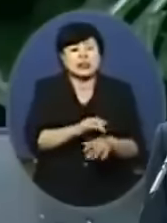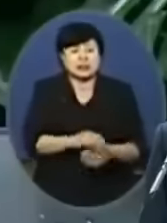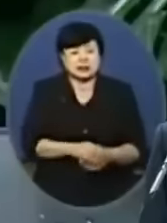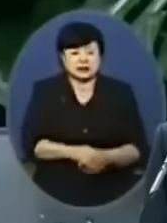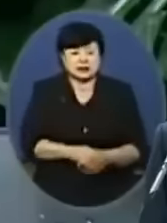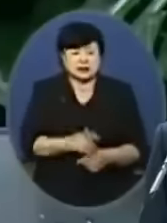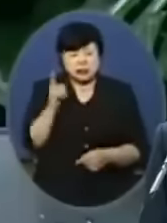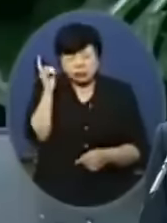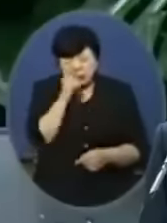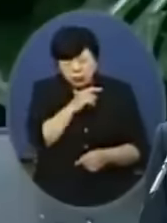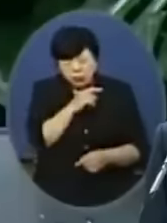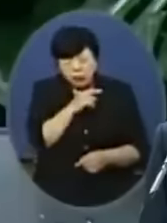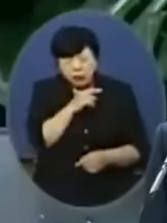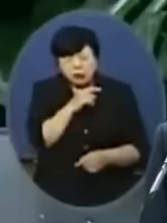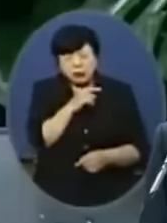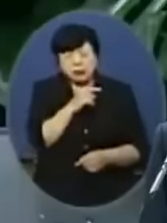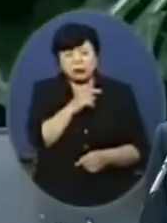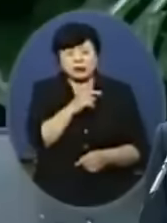악을